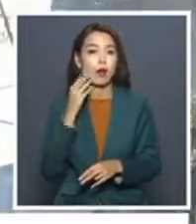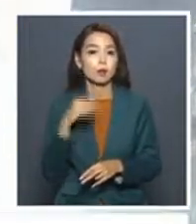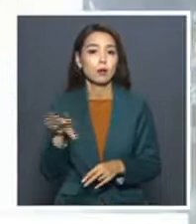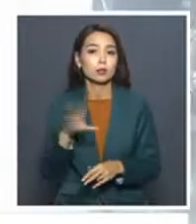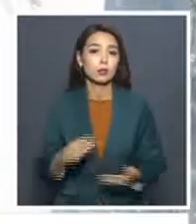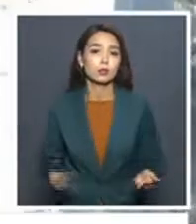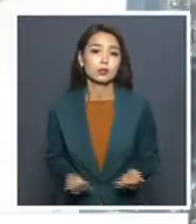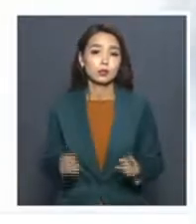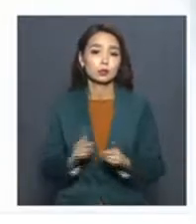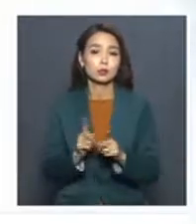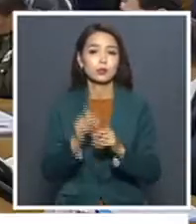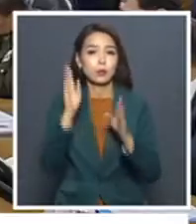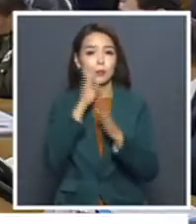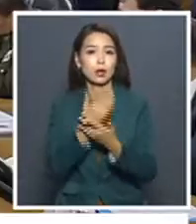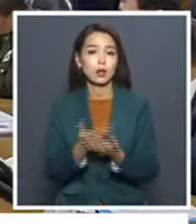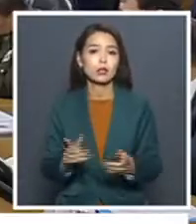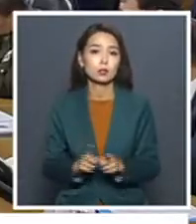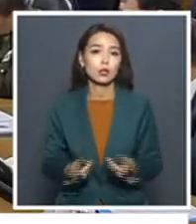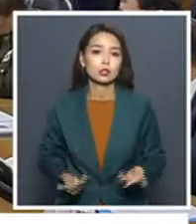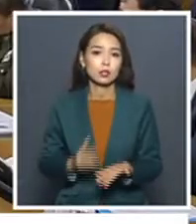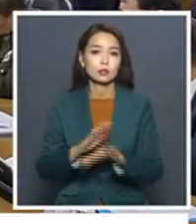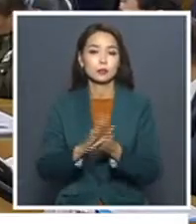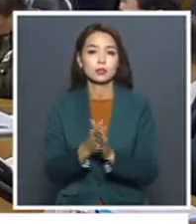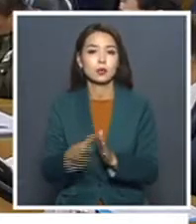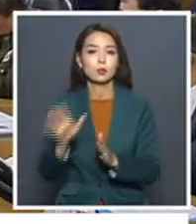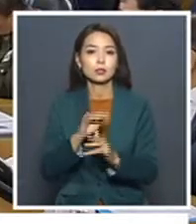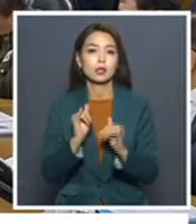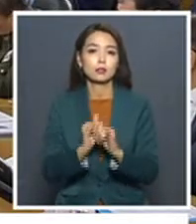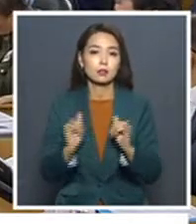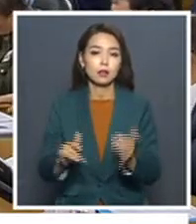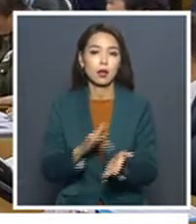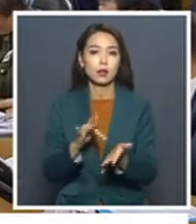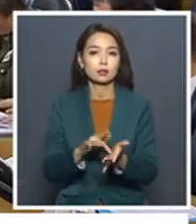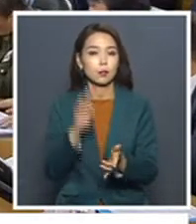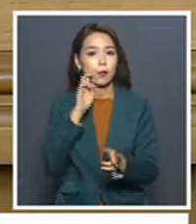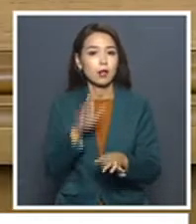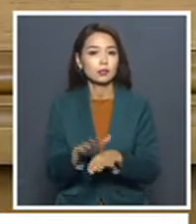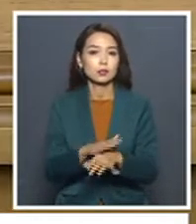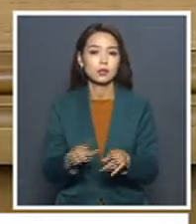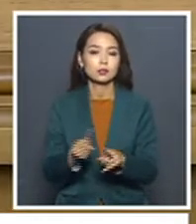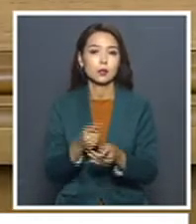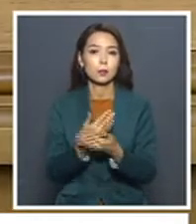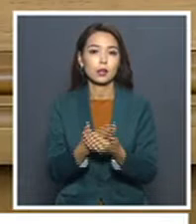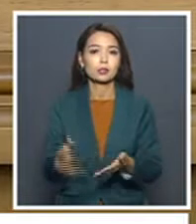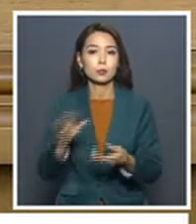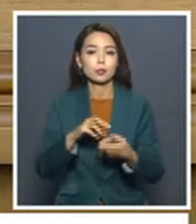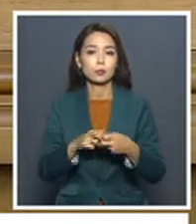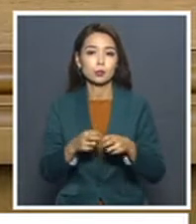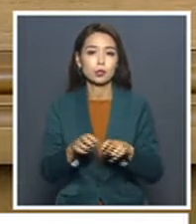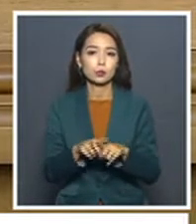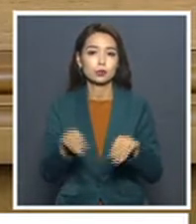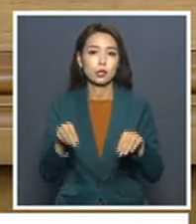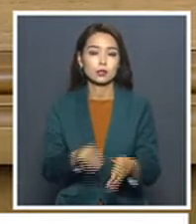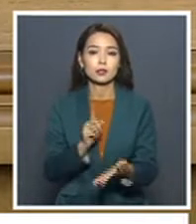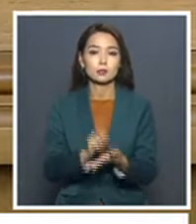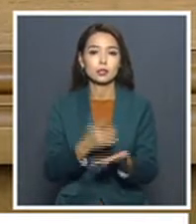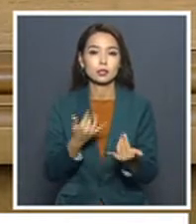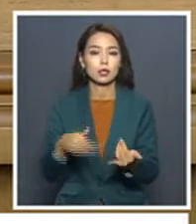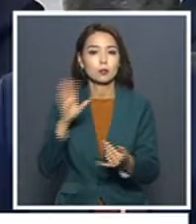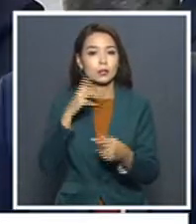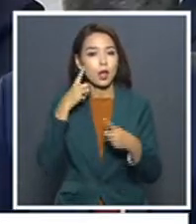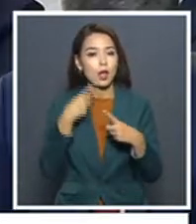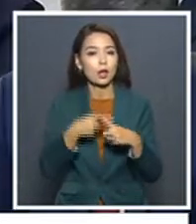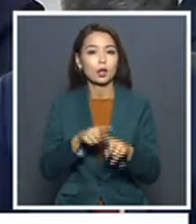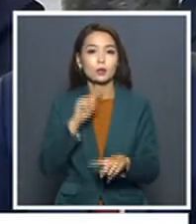сүруге жайлы, тұрмысқа қолайлы қала ретінде одан әрі дамыту үшін мемлекет басшысы бір қатар өзекті мәселеге екпін қойды. Атап айтсақ,